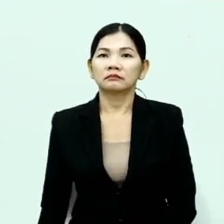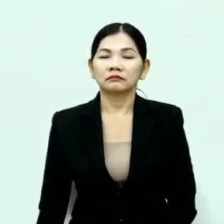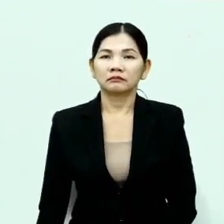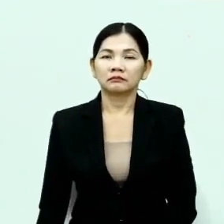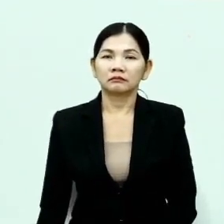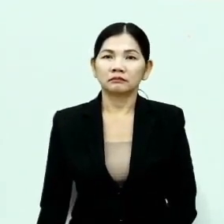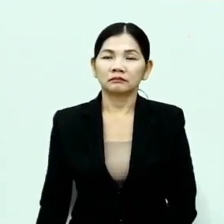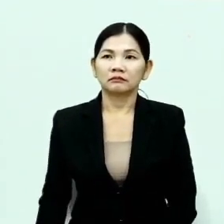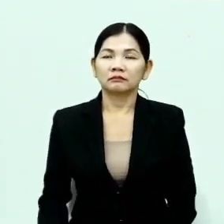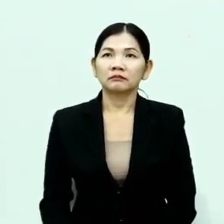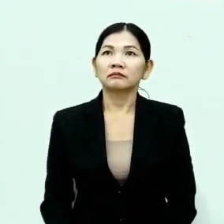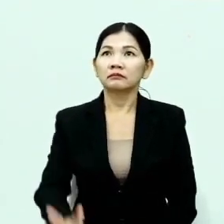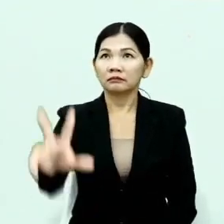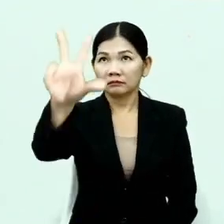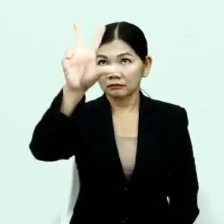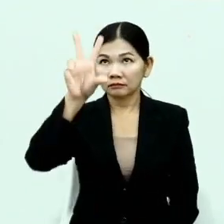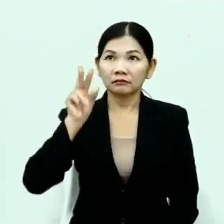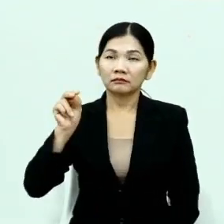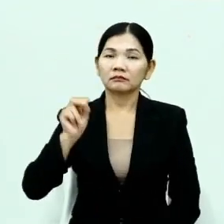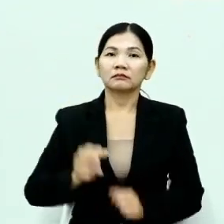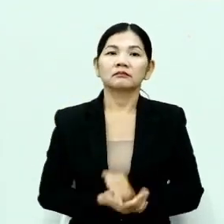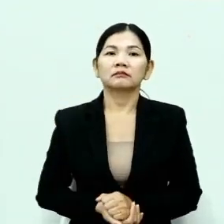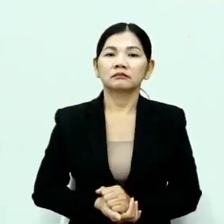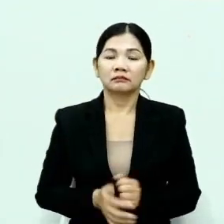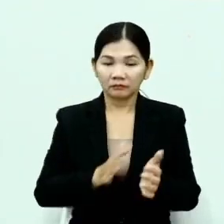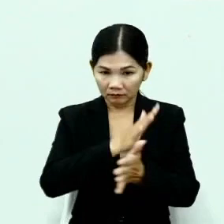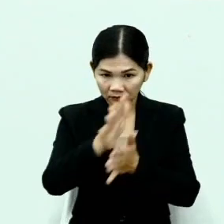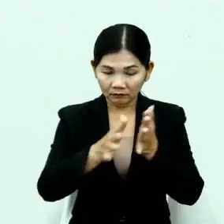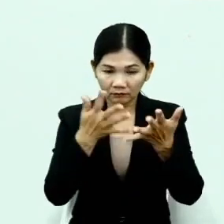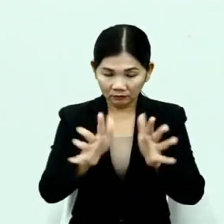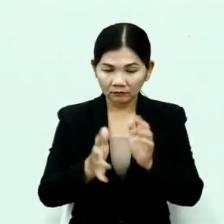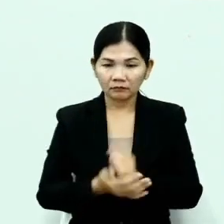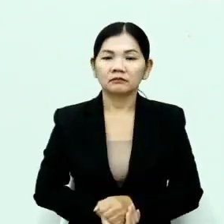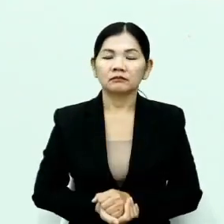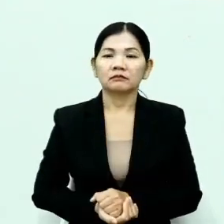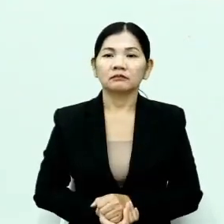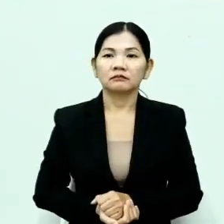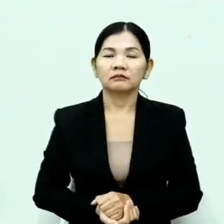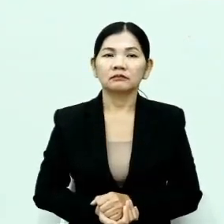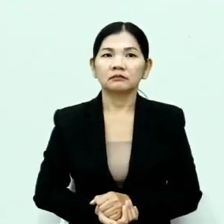ចាបេះយើងបានរៀនរួចហើយបេះ